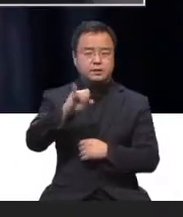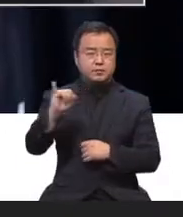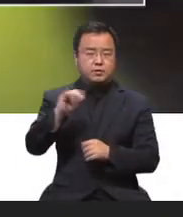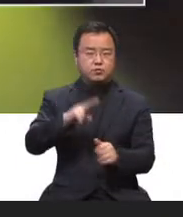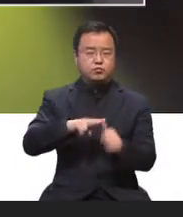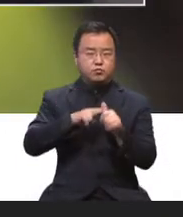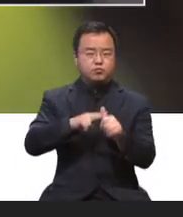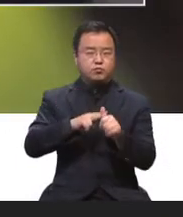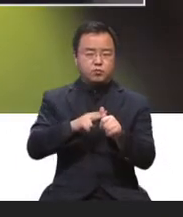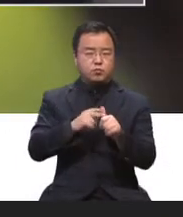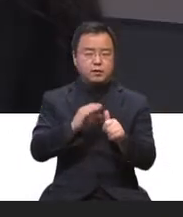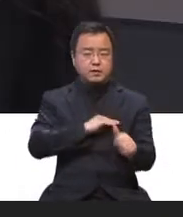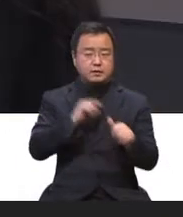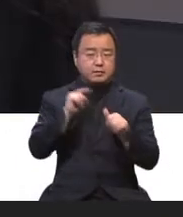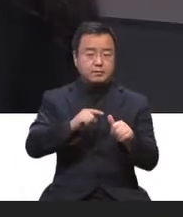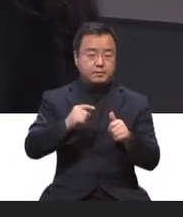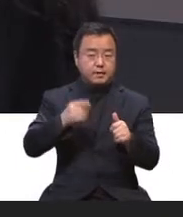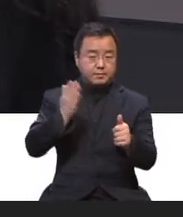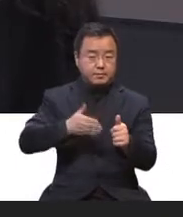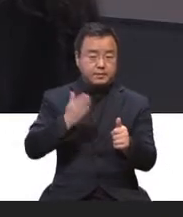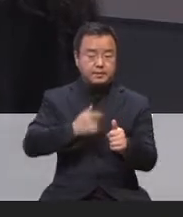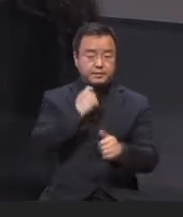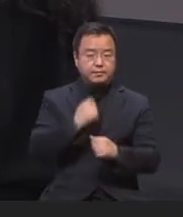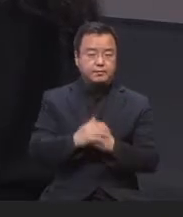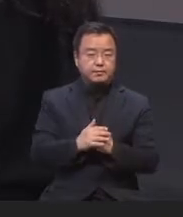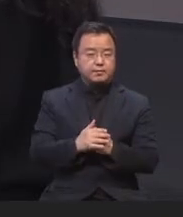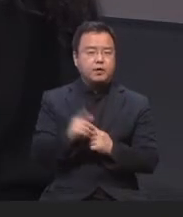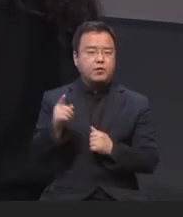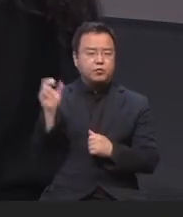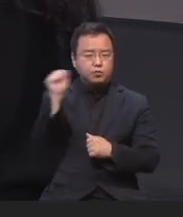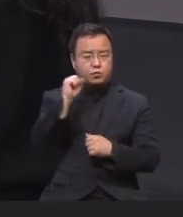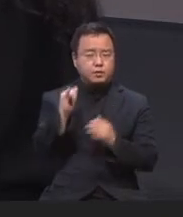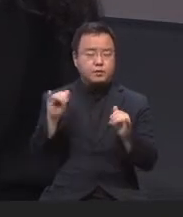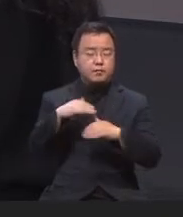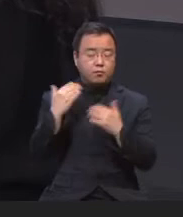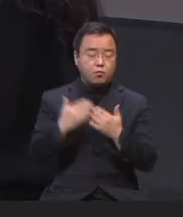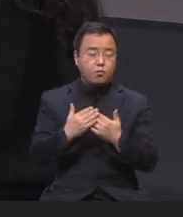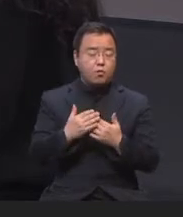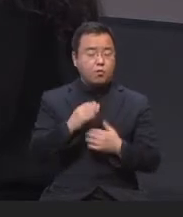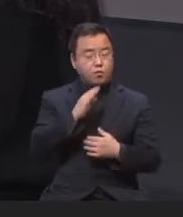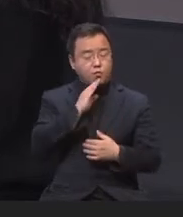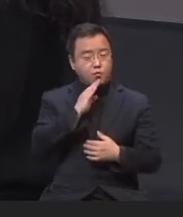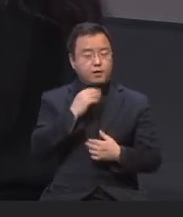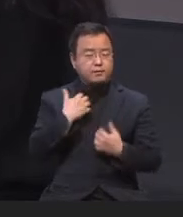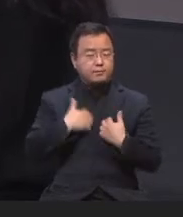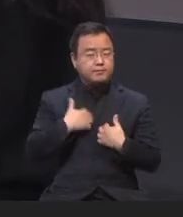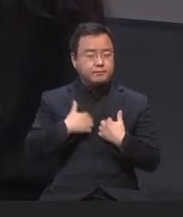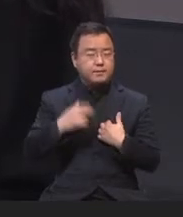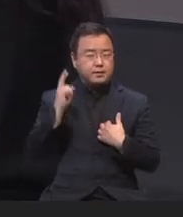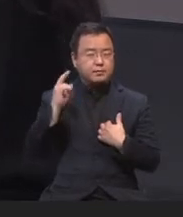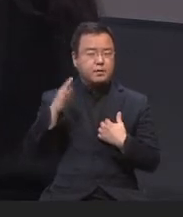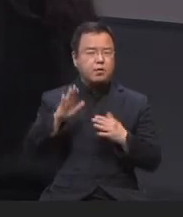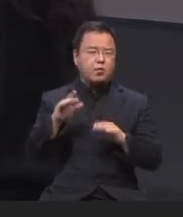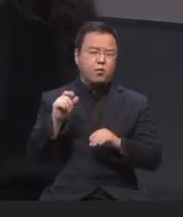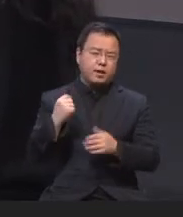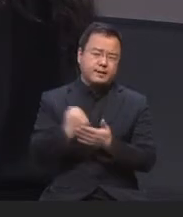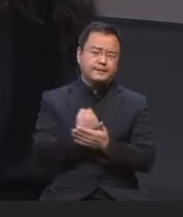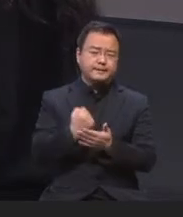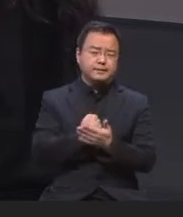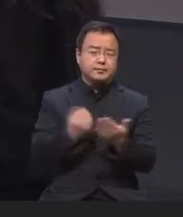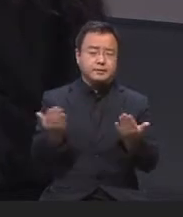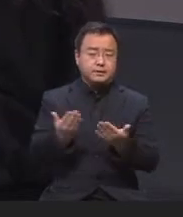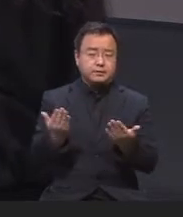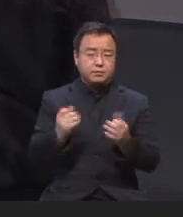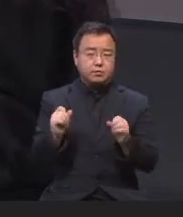지명되기를 바랍니다. 네, BTS 팬들이라면 누구나 이런 자랑스러울 만한 소식이지만 오늘 뜻밖에도 비보가 있었어요. 네. 코비